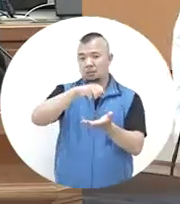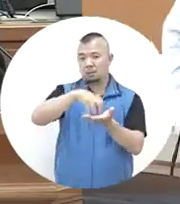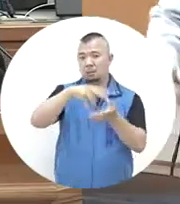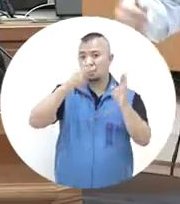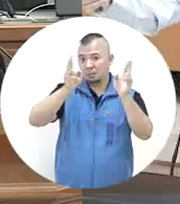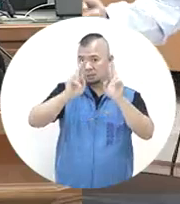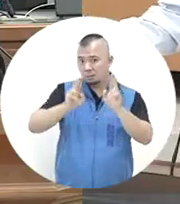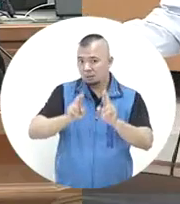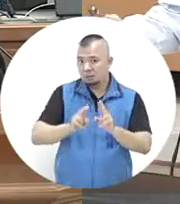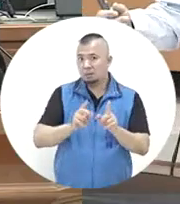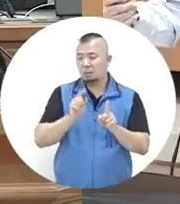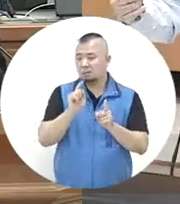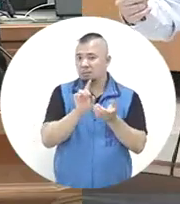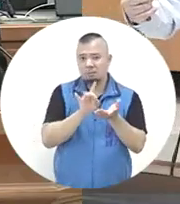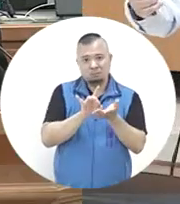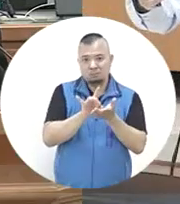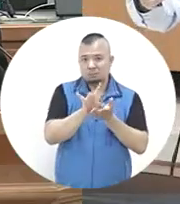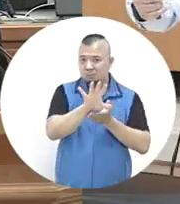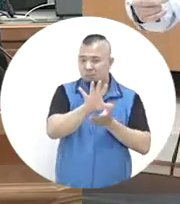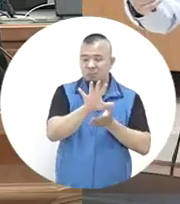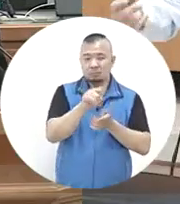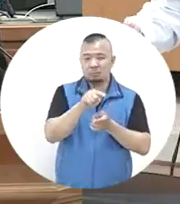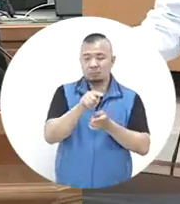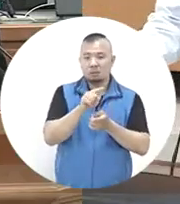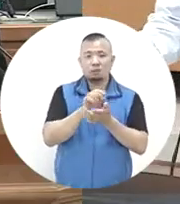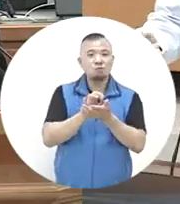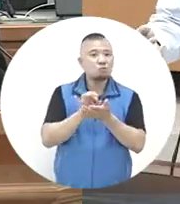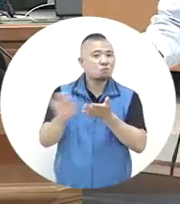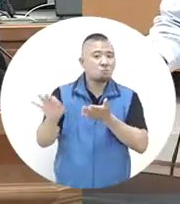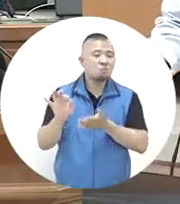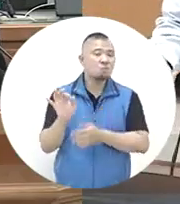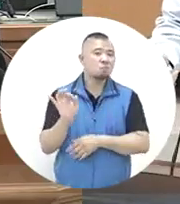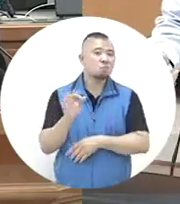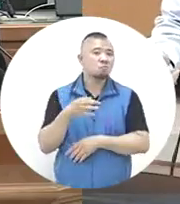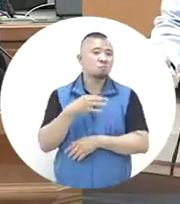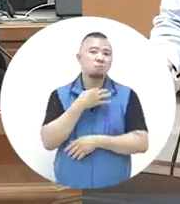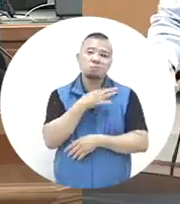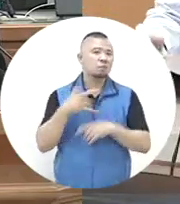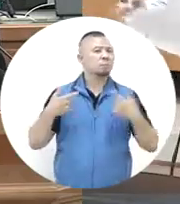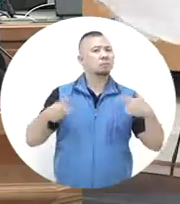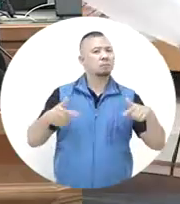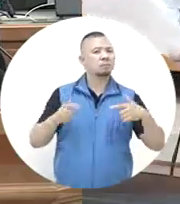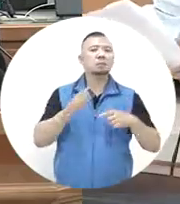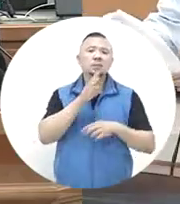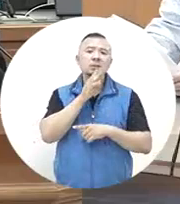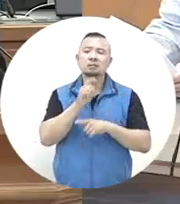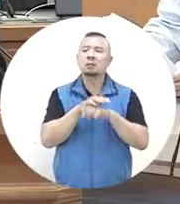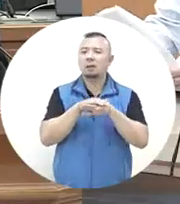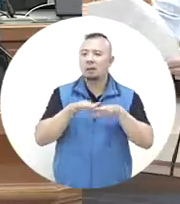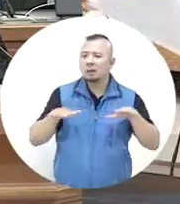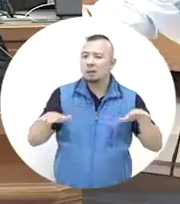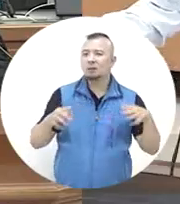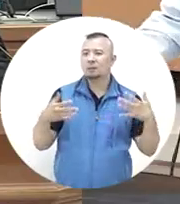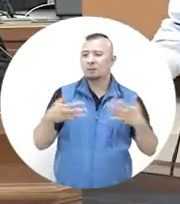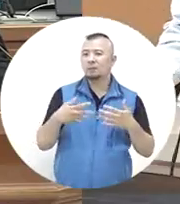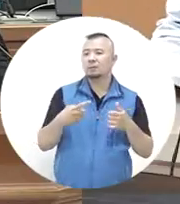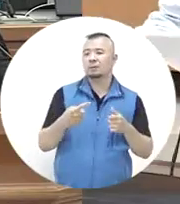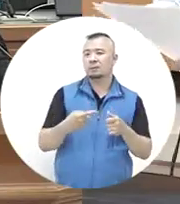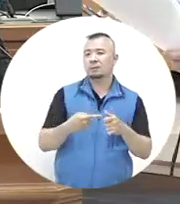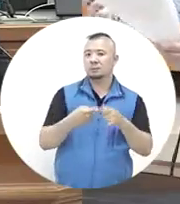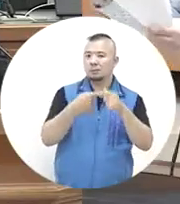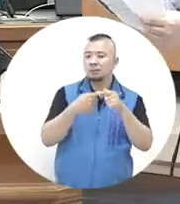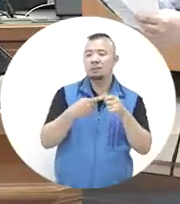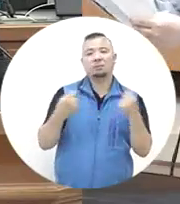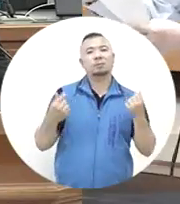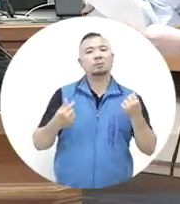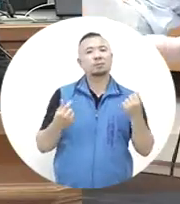选项，只是说哦，这个核安的问题我们必须得要优先考虑哦。譬如说刚刚市长讲的哦，很多专家学者认